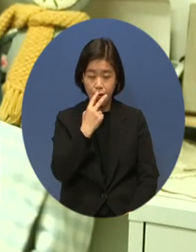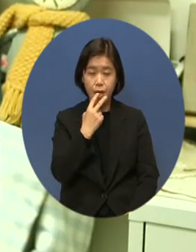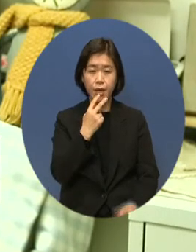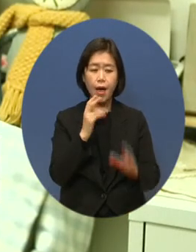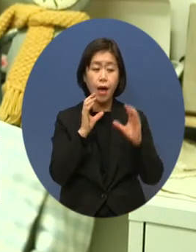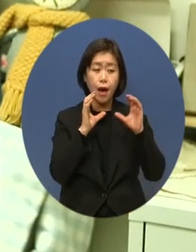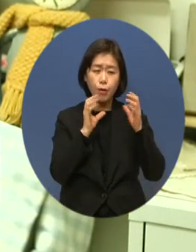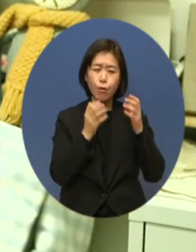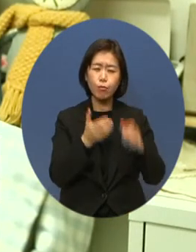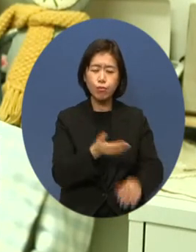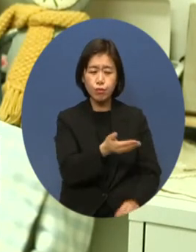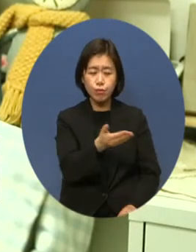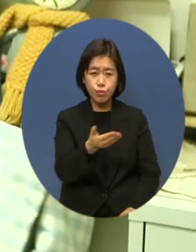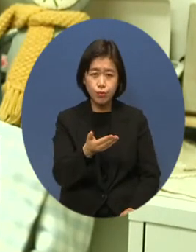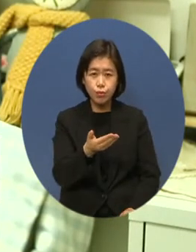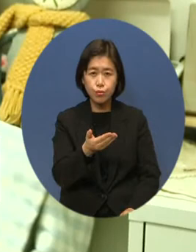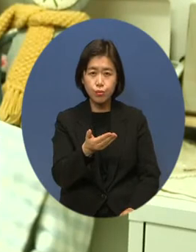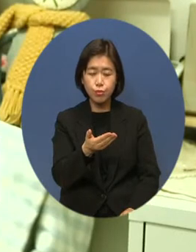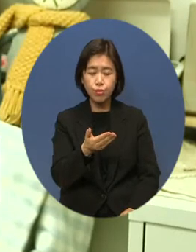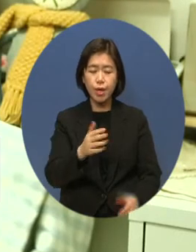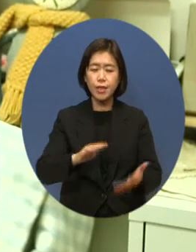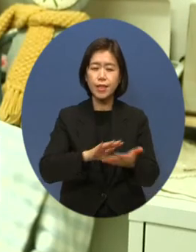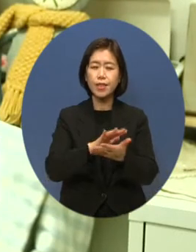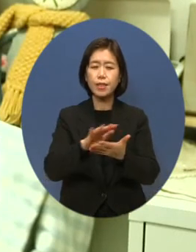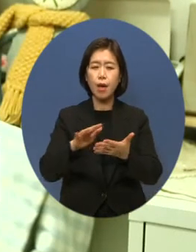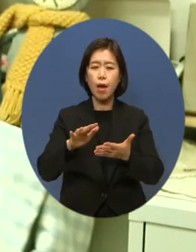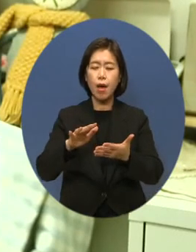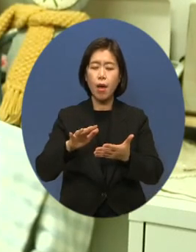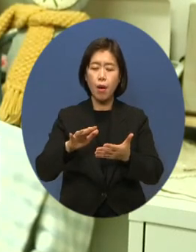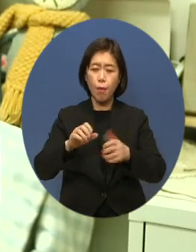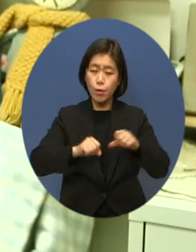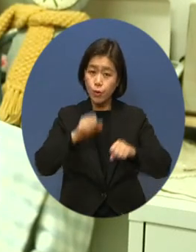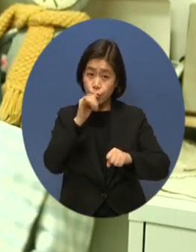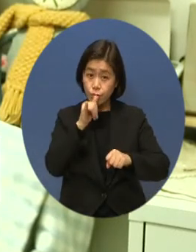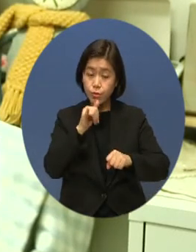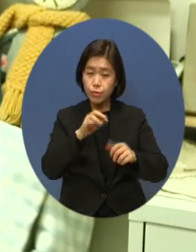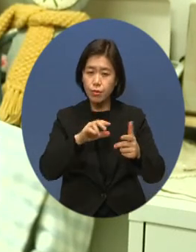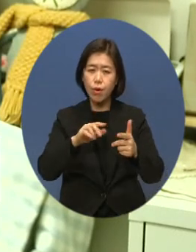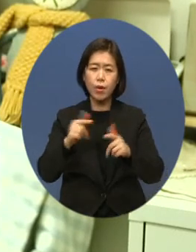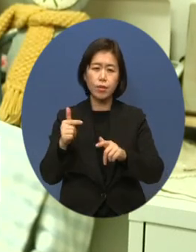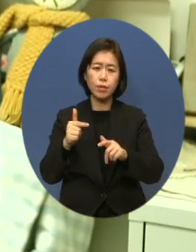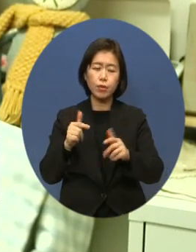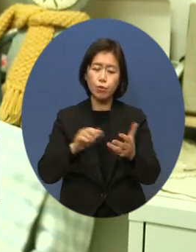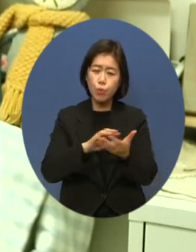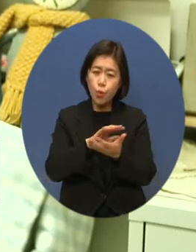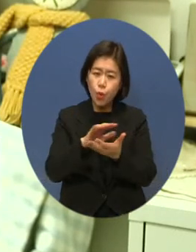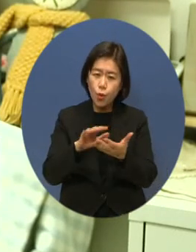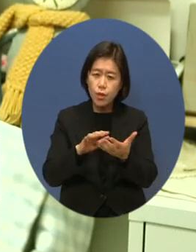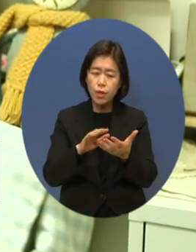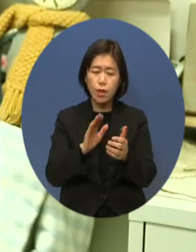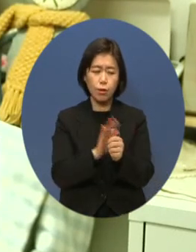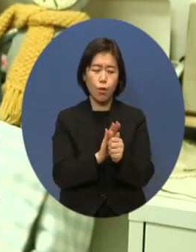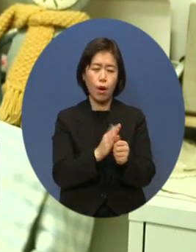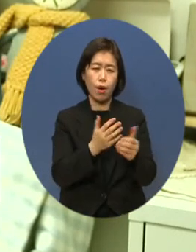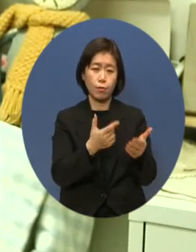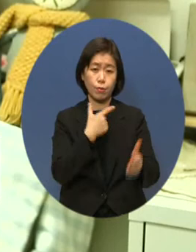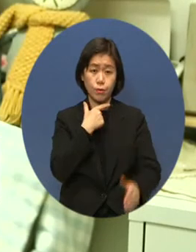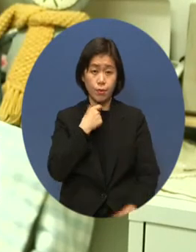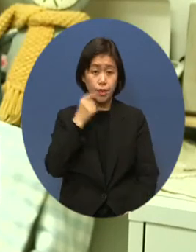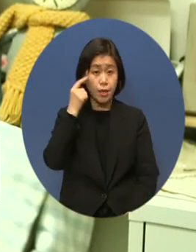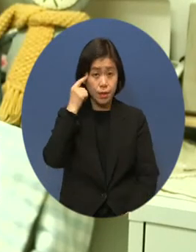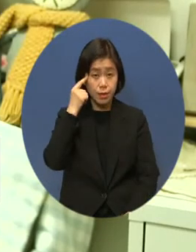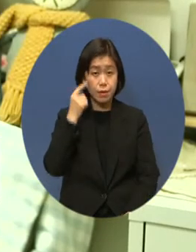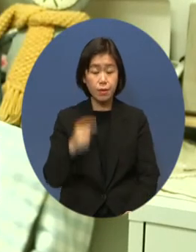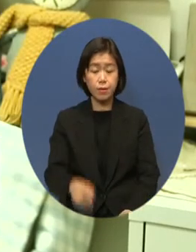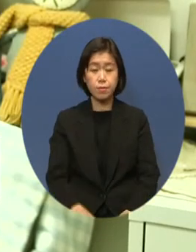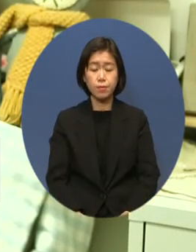더 즐겁게 활동할 수 있는 이런 놀이라든지 이런 것들을 해주고 싶다는 생각도